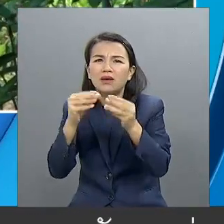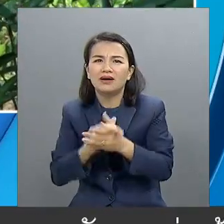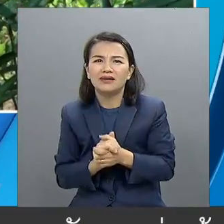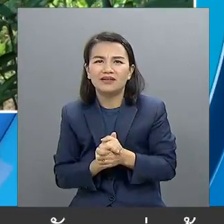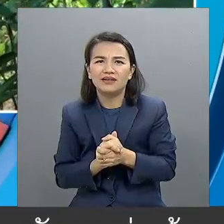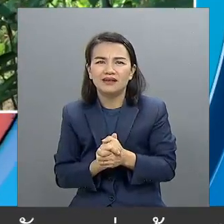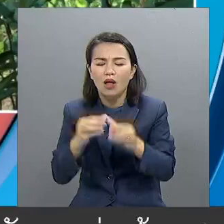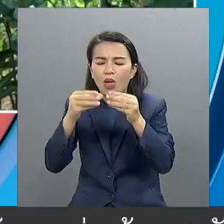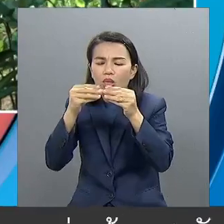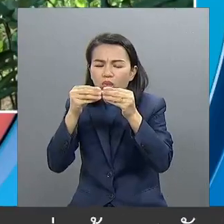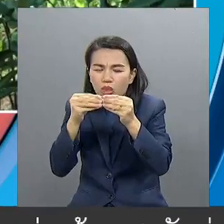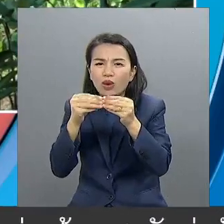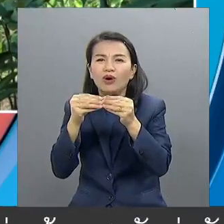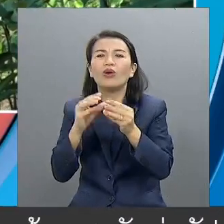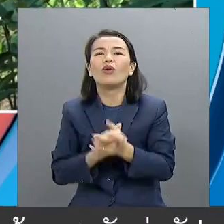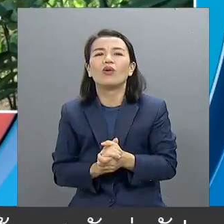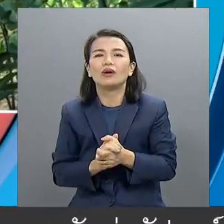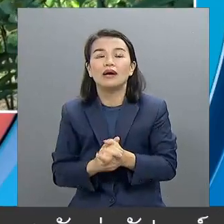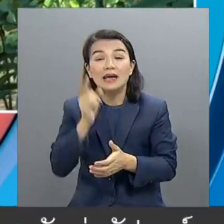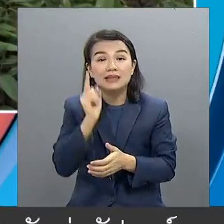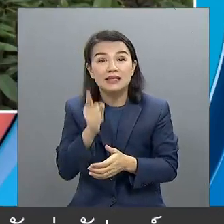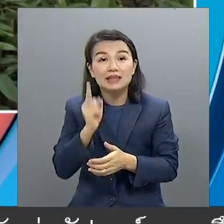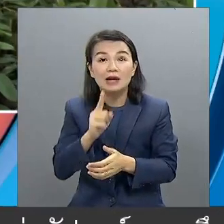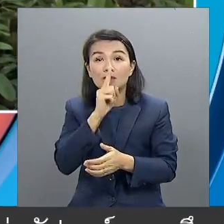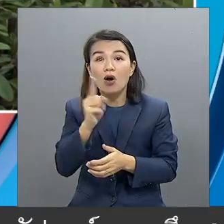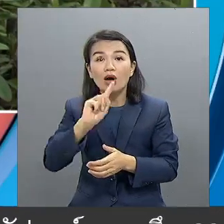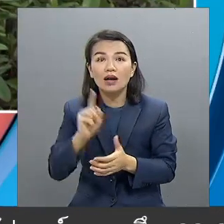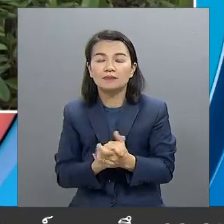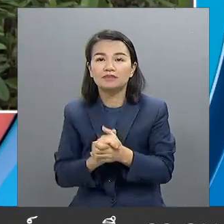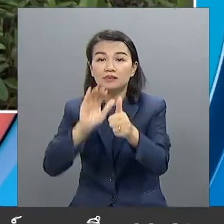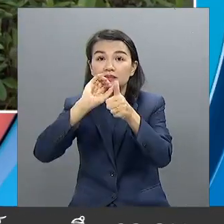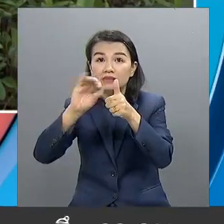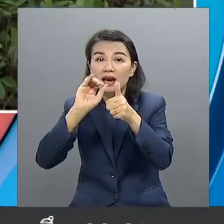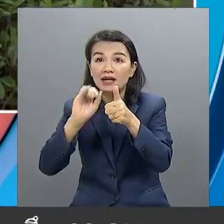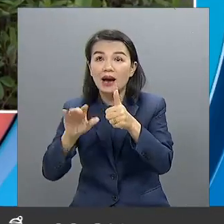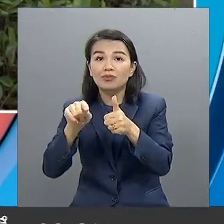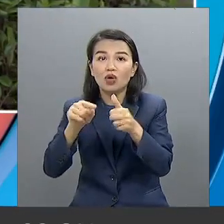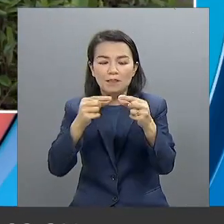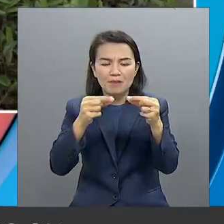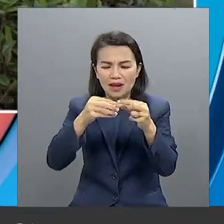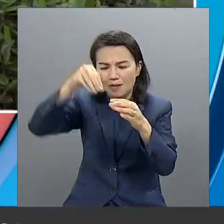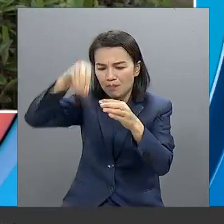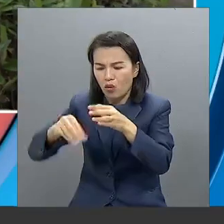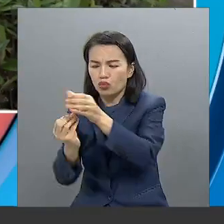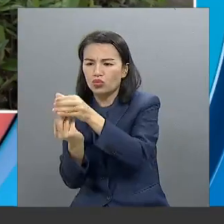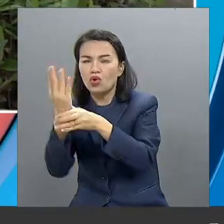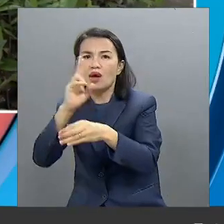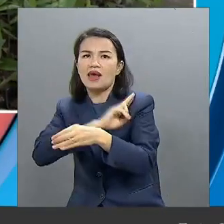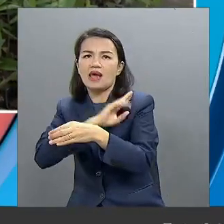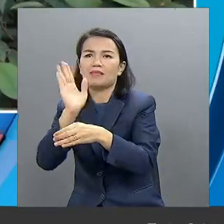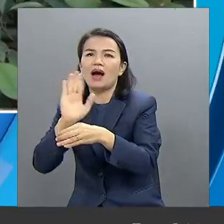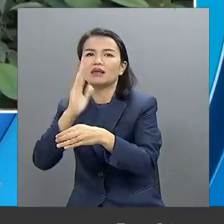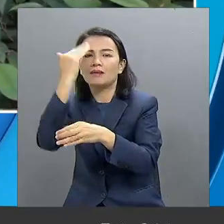อายจากฝัดฝัด